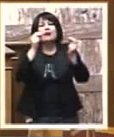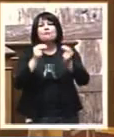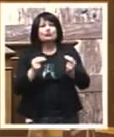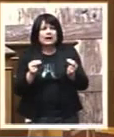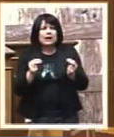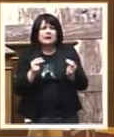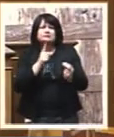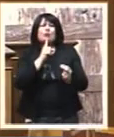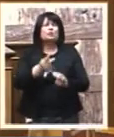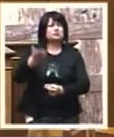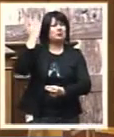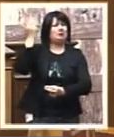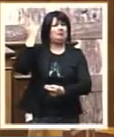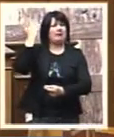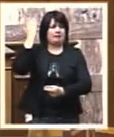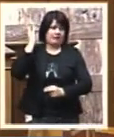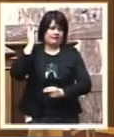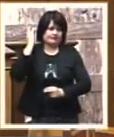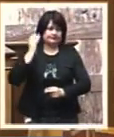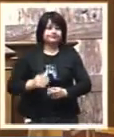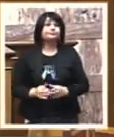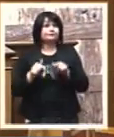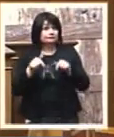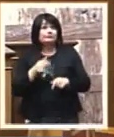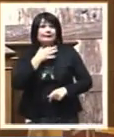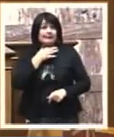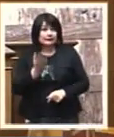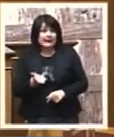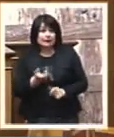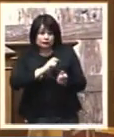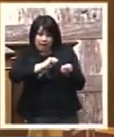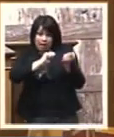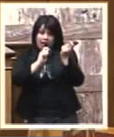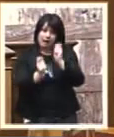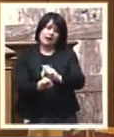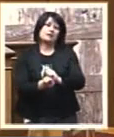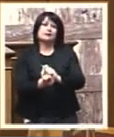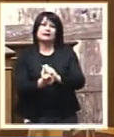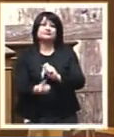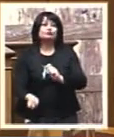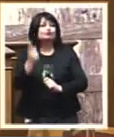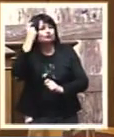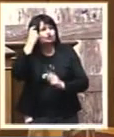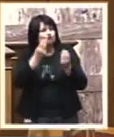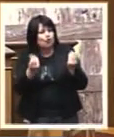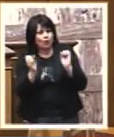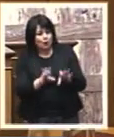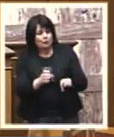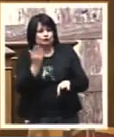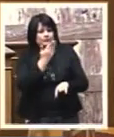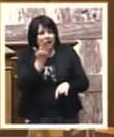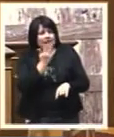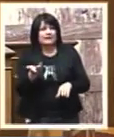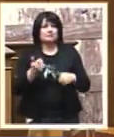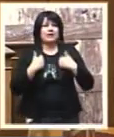άλλη εποχή. Γι' αυτό και χρειάζονται αλλαγές με νέες αντιλήψεις, ώστε οι νέοι να είναι